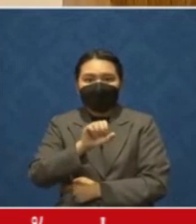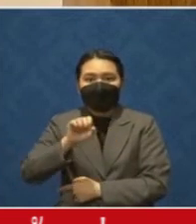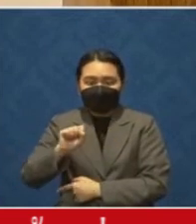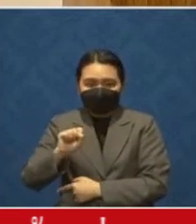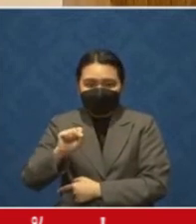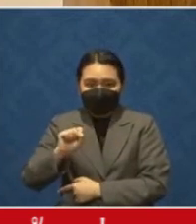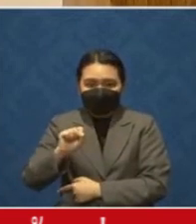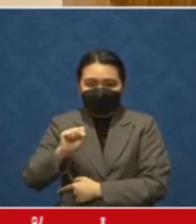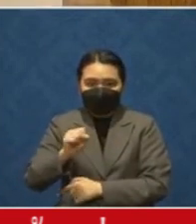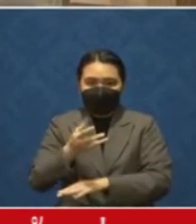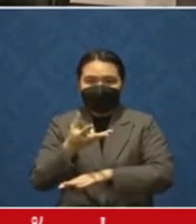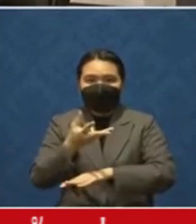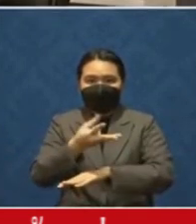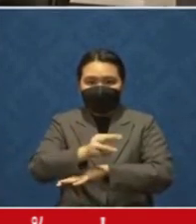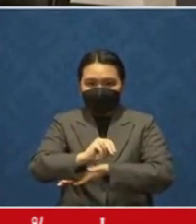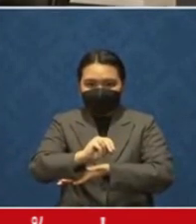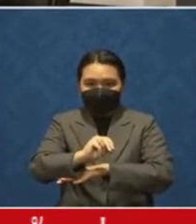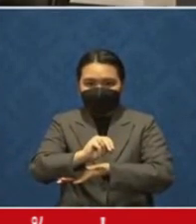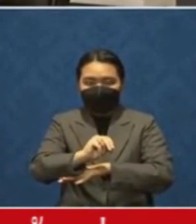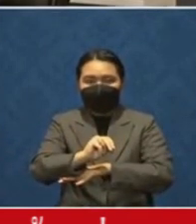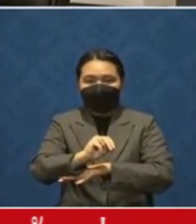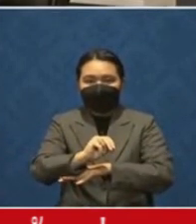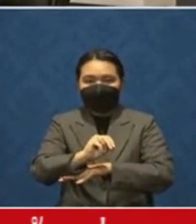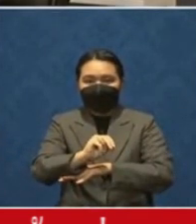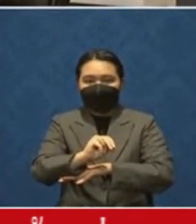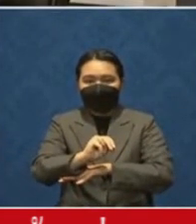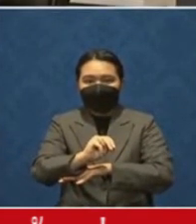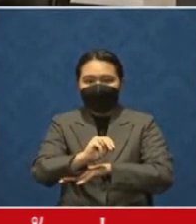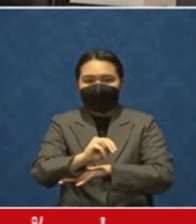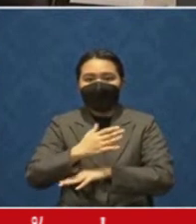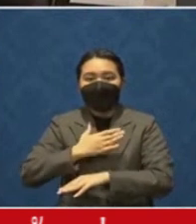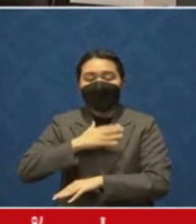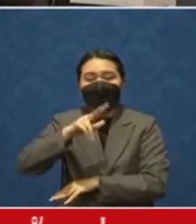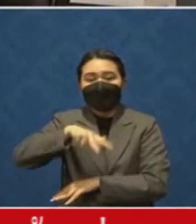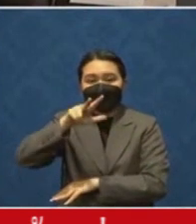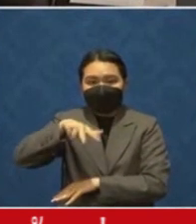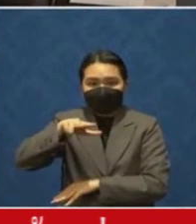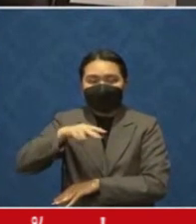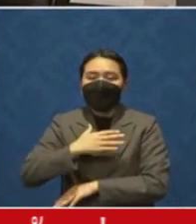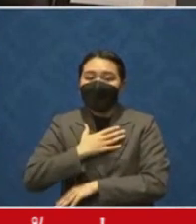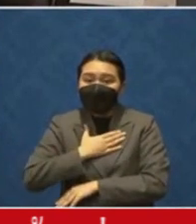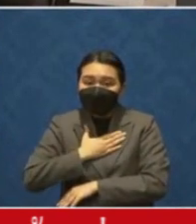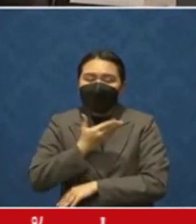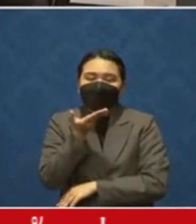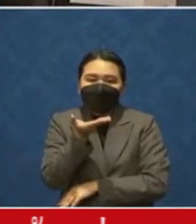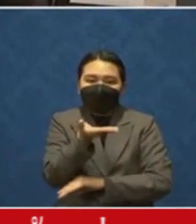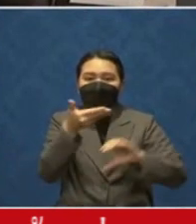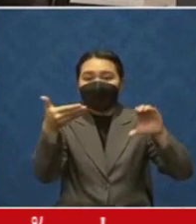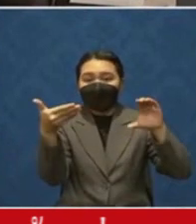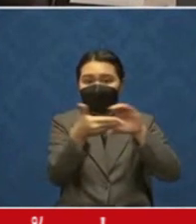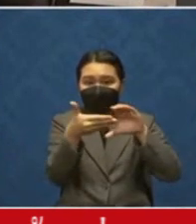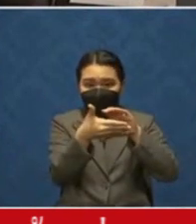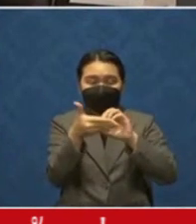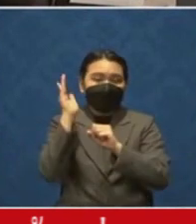ฎรจังหวัดมหาสารคามพรรคเพื่อไทยวันนี้นะครับผมขออนุญาตท่านประธานได้ใช้ PowerPoint ประกอบ